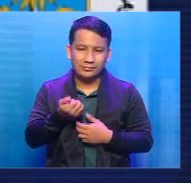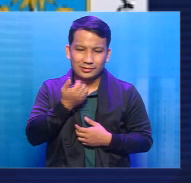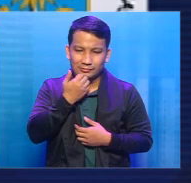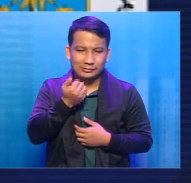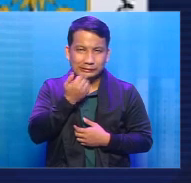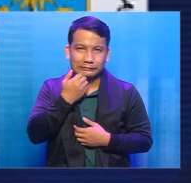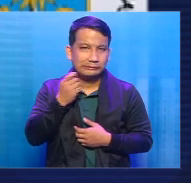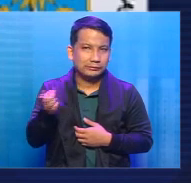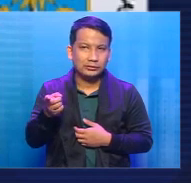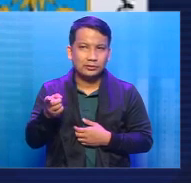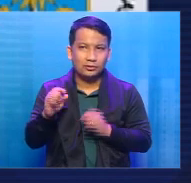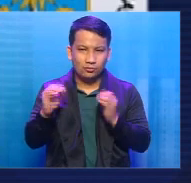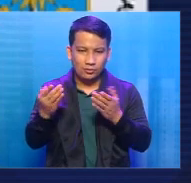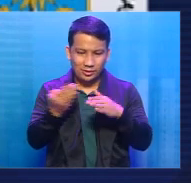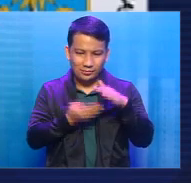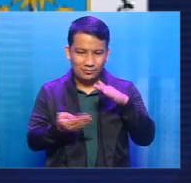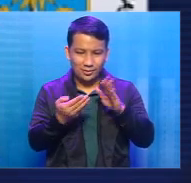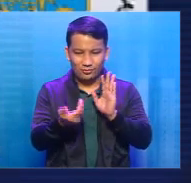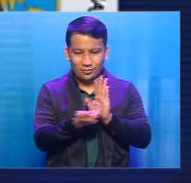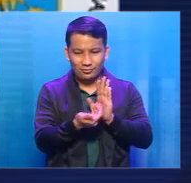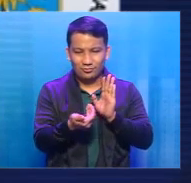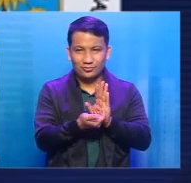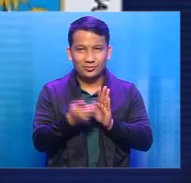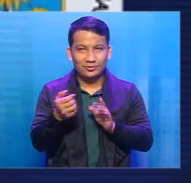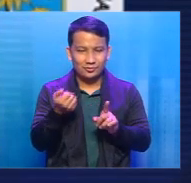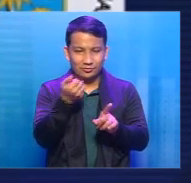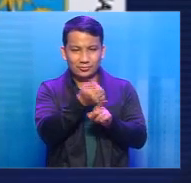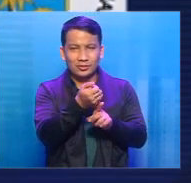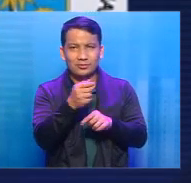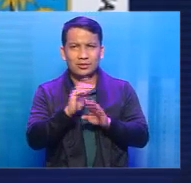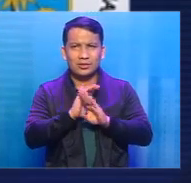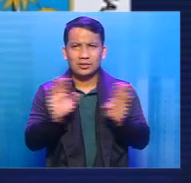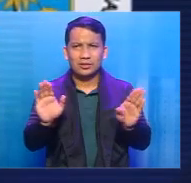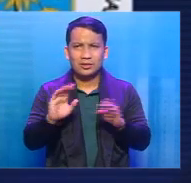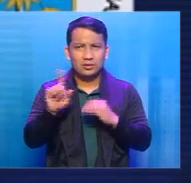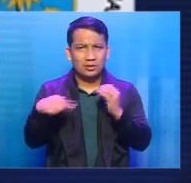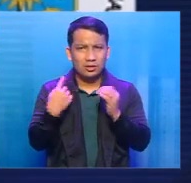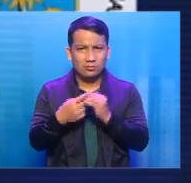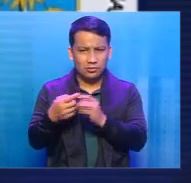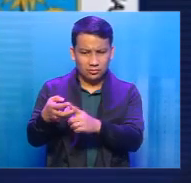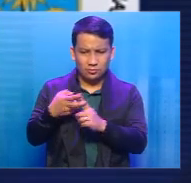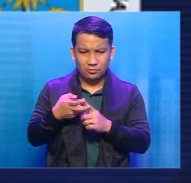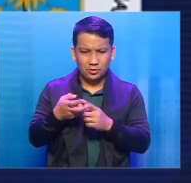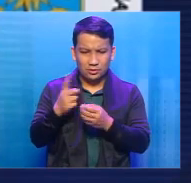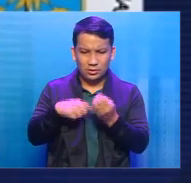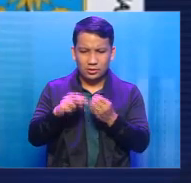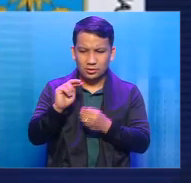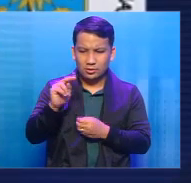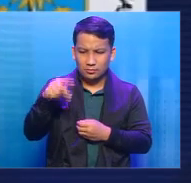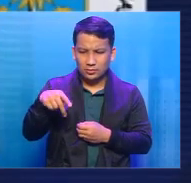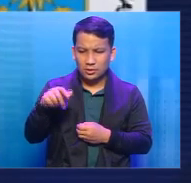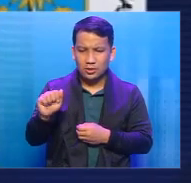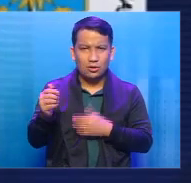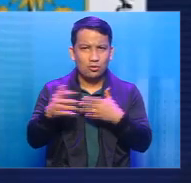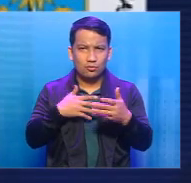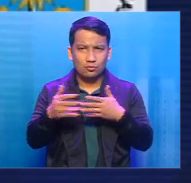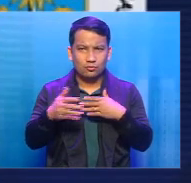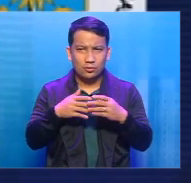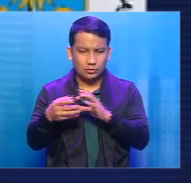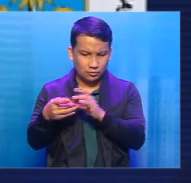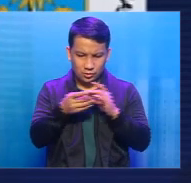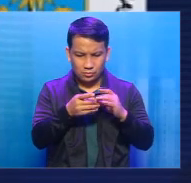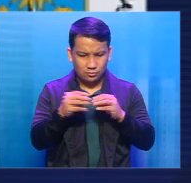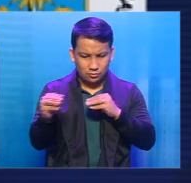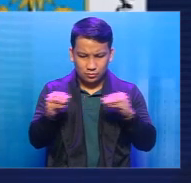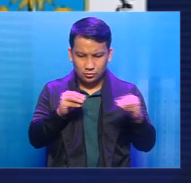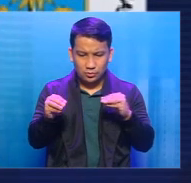walang basihan ang akusasyon ni Parlade. Hindi umano nila kinukonsinte ang recruitment activities ng NPA o anumang kilusang